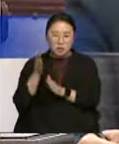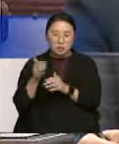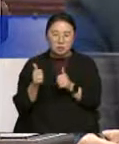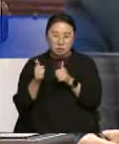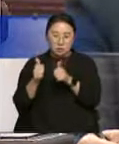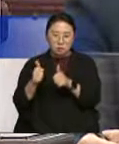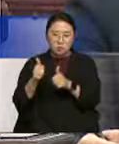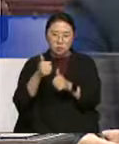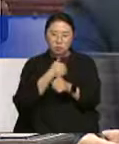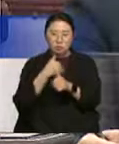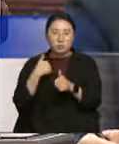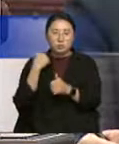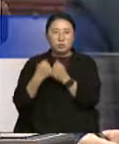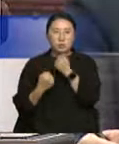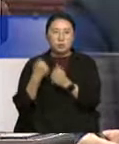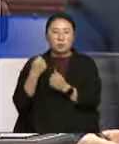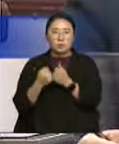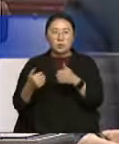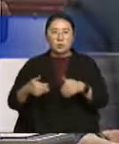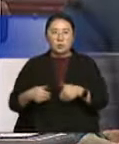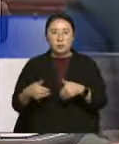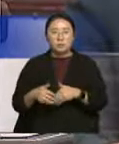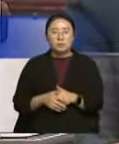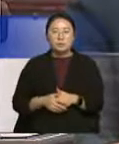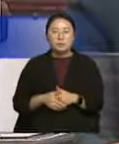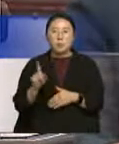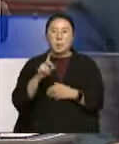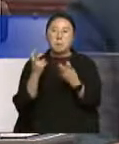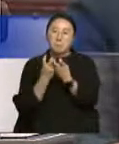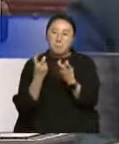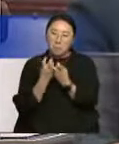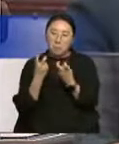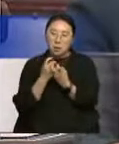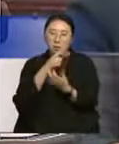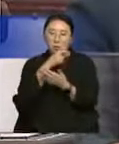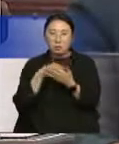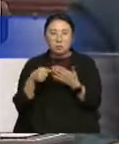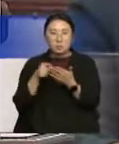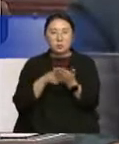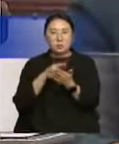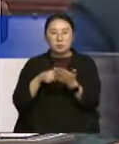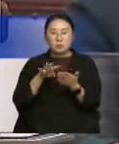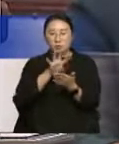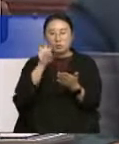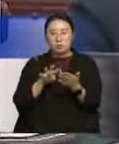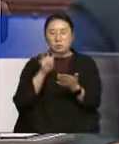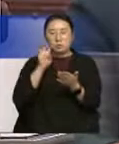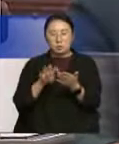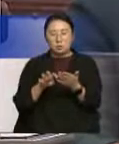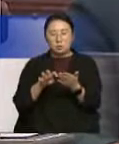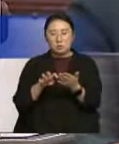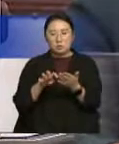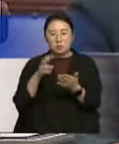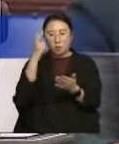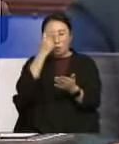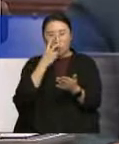성실하고 충분한 설명이 필수적입니다. 어떠한 방법으로 그 손해를 보전해 줄 것인지를